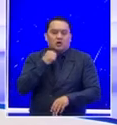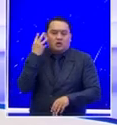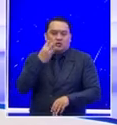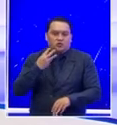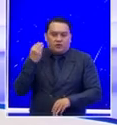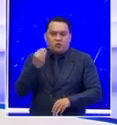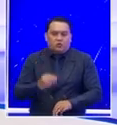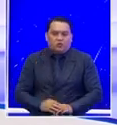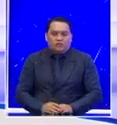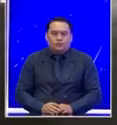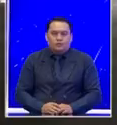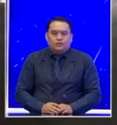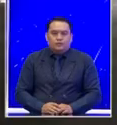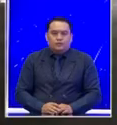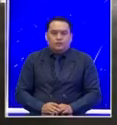под сахарную свеклу.